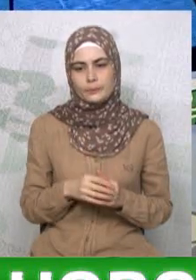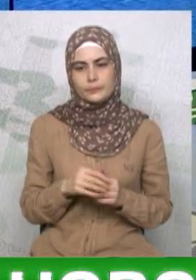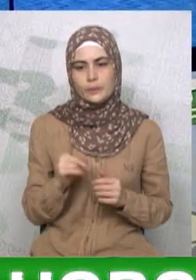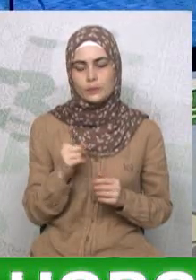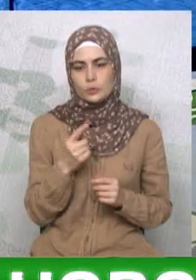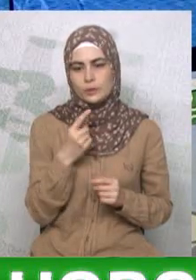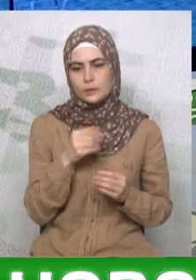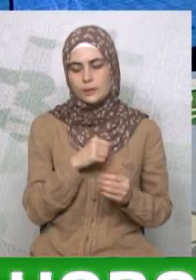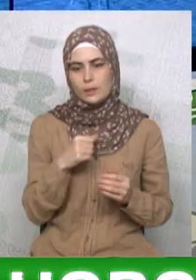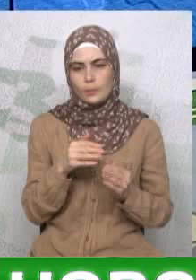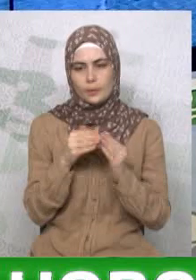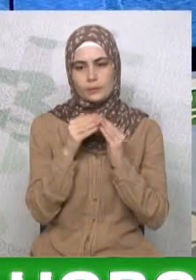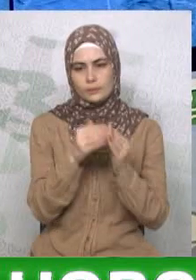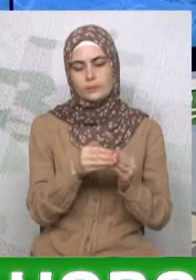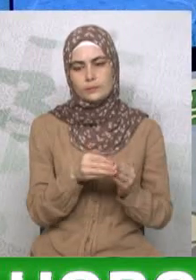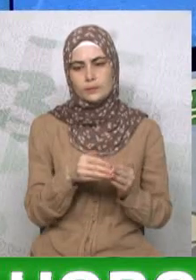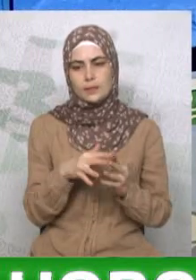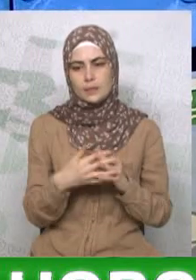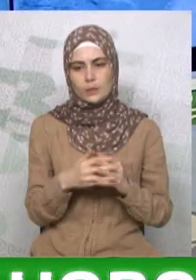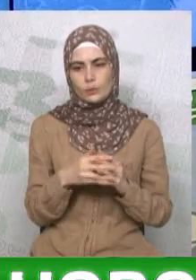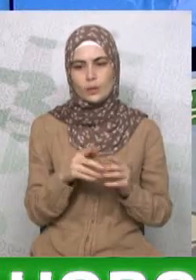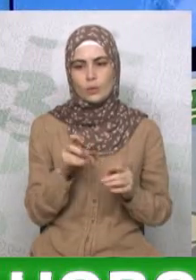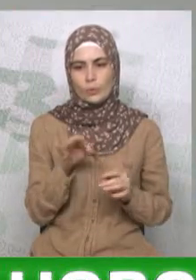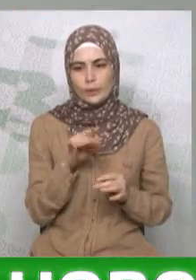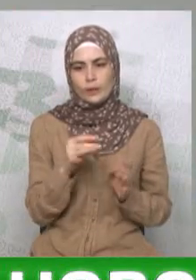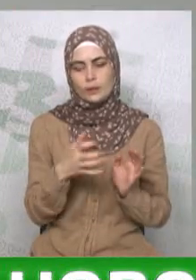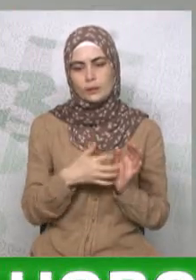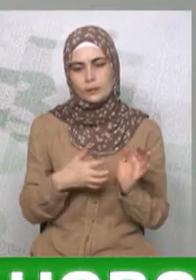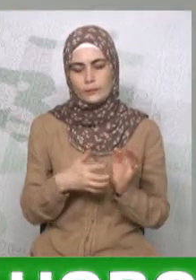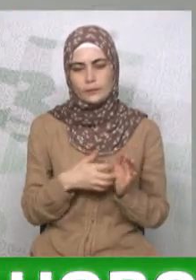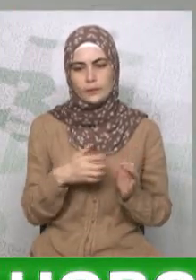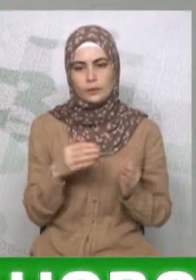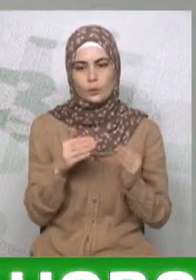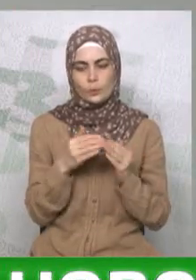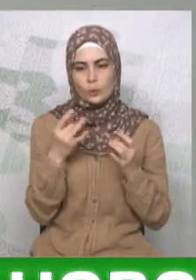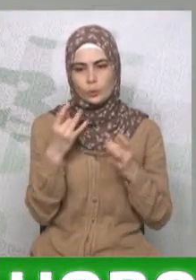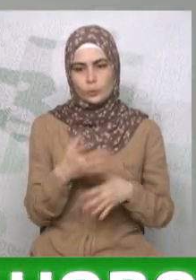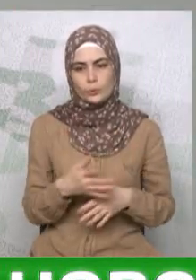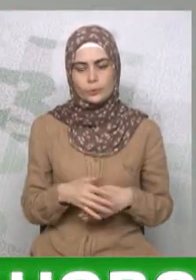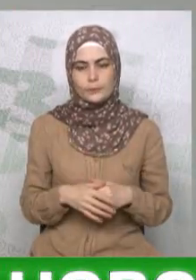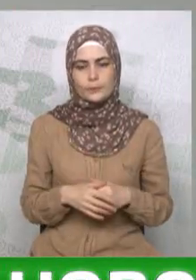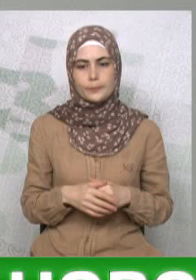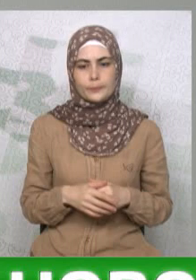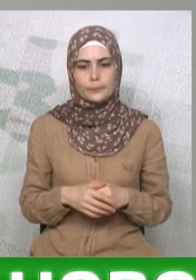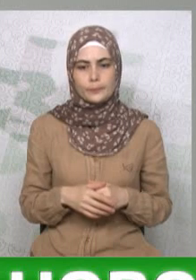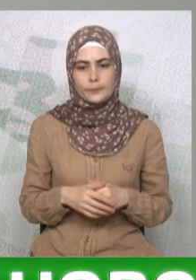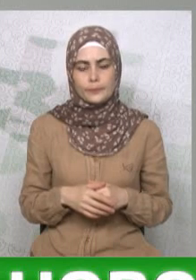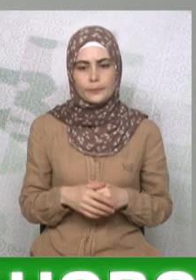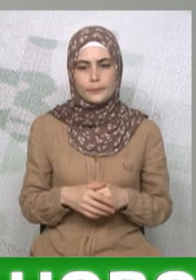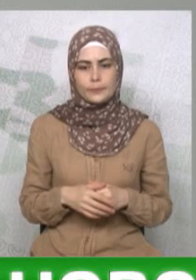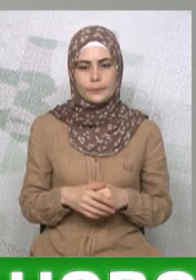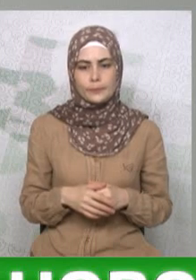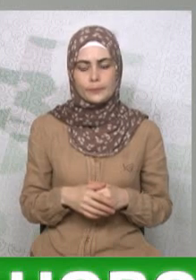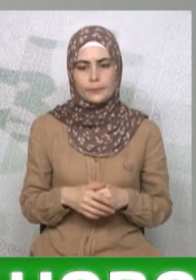отдаленные районы нашего региона, они действительно нуждаются в этом. Дома культуры там были, и, если я не